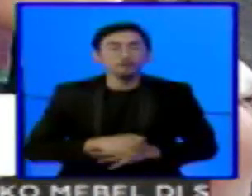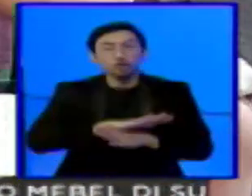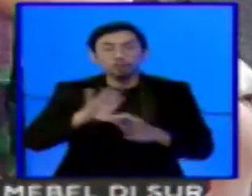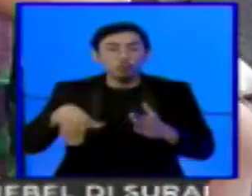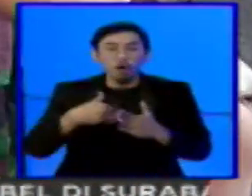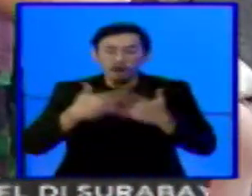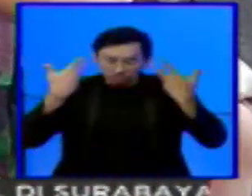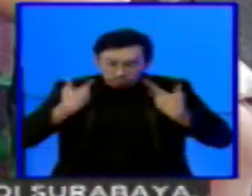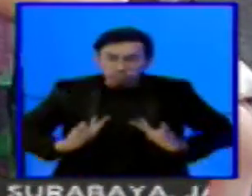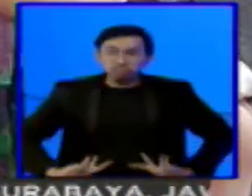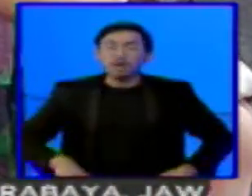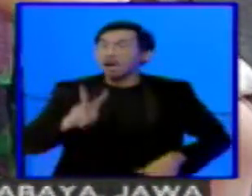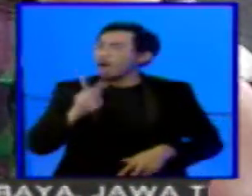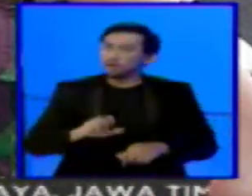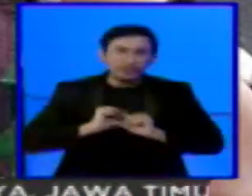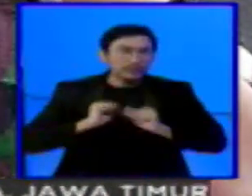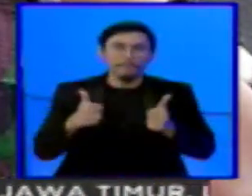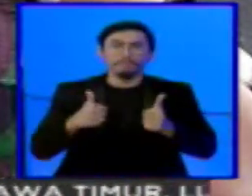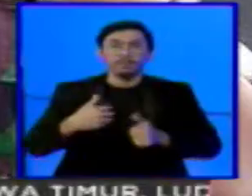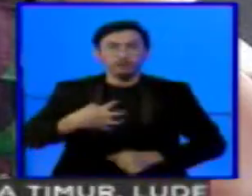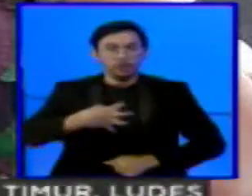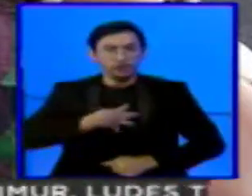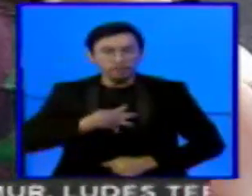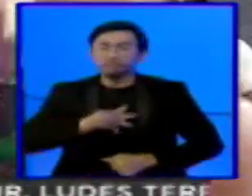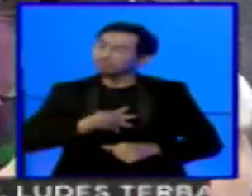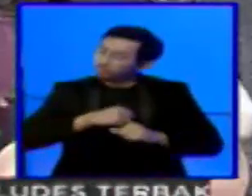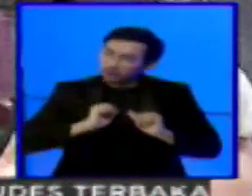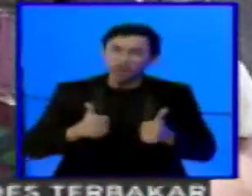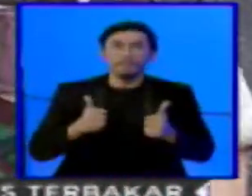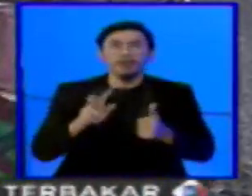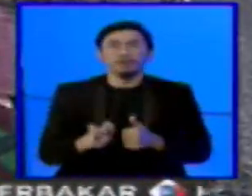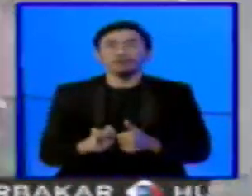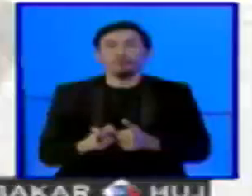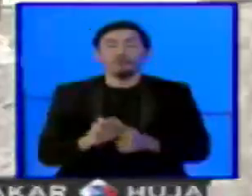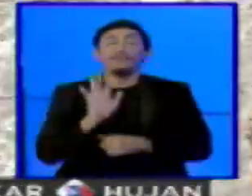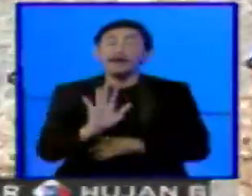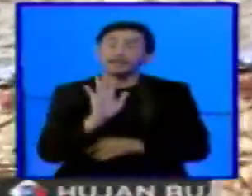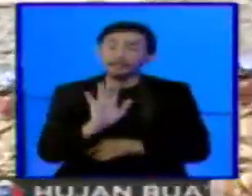Termasuk kesiapan mental mereka selama melaksanakan misi selama 1 tahun mereka harus siap.